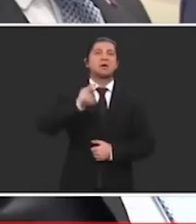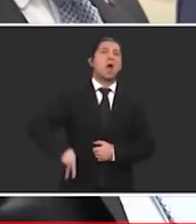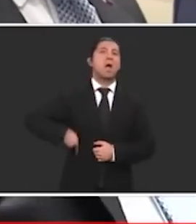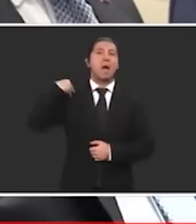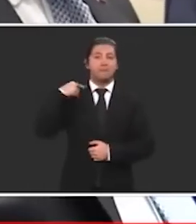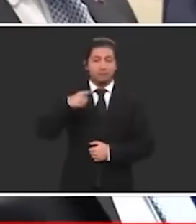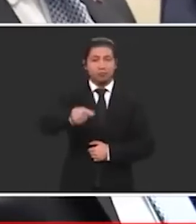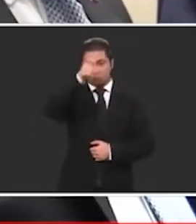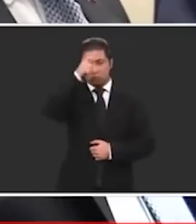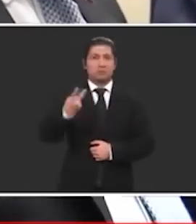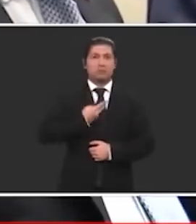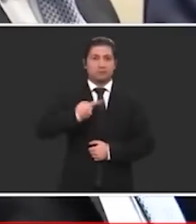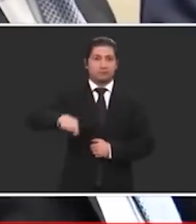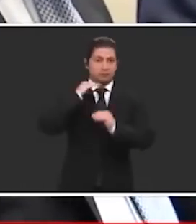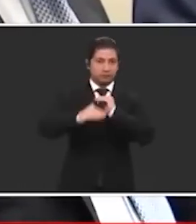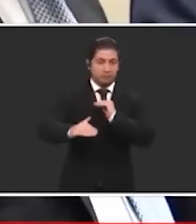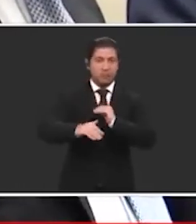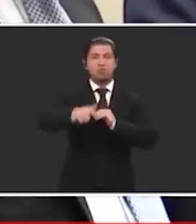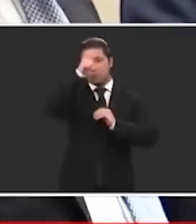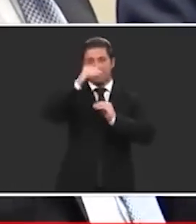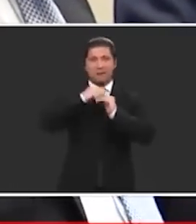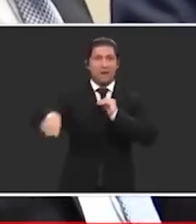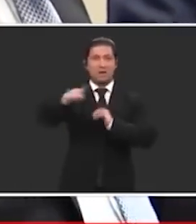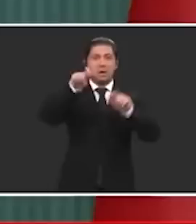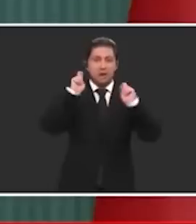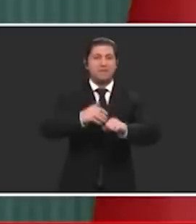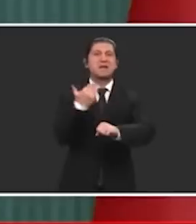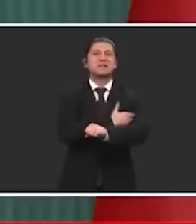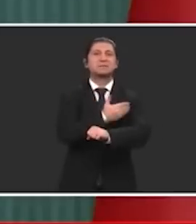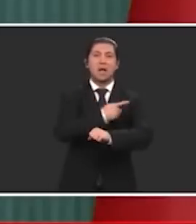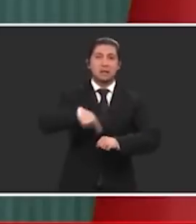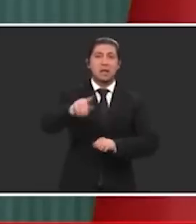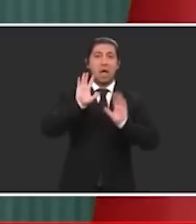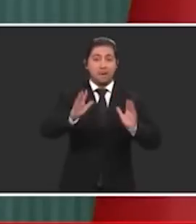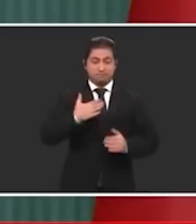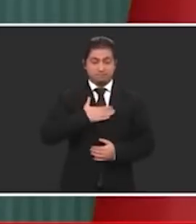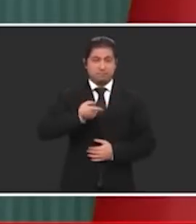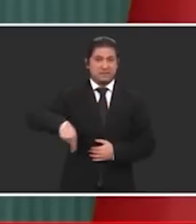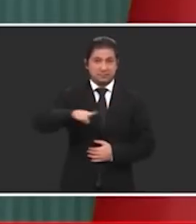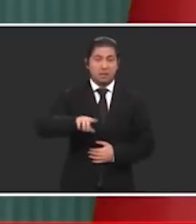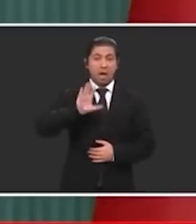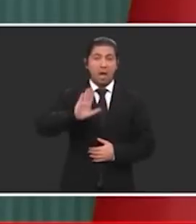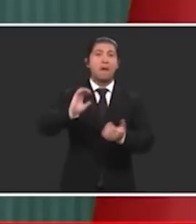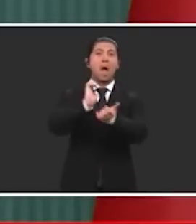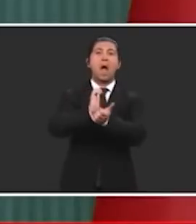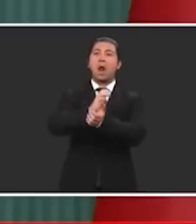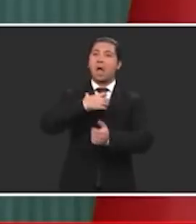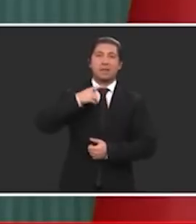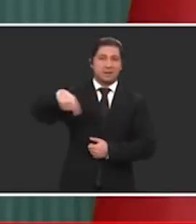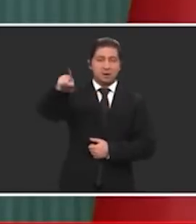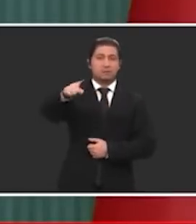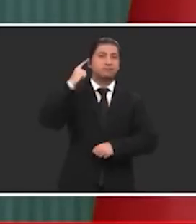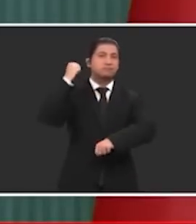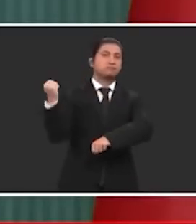kaymakamlarımızın ülkemize ve milletimize yapacakları hizmetlerle hem bizim hem ailelerinin